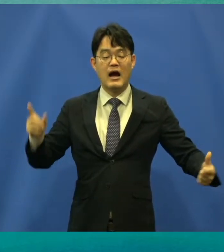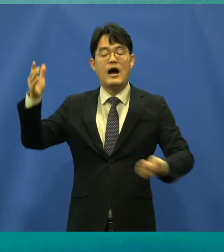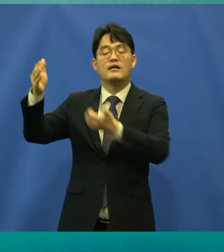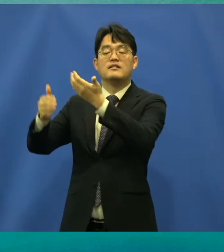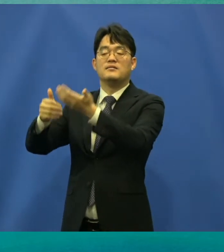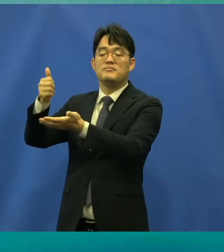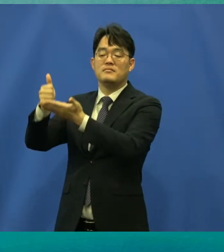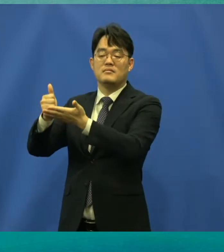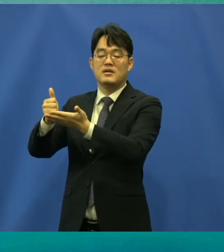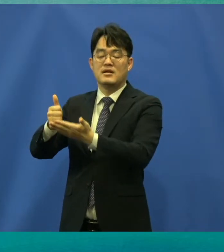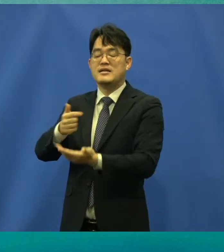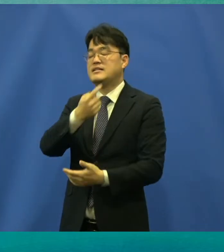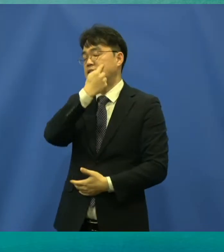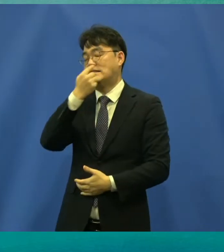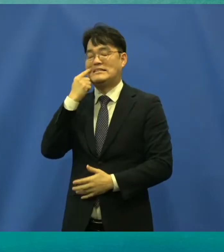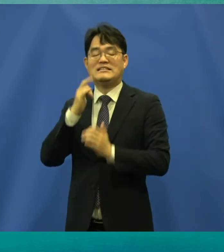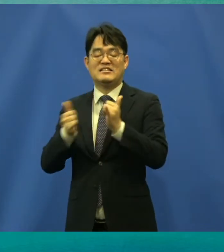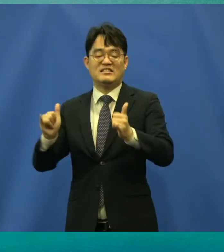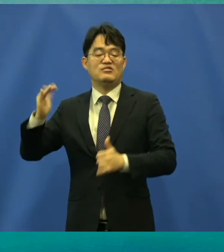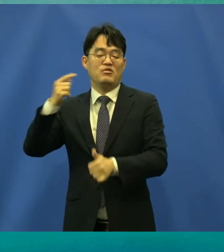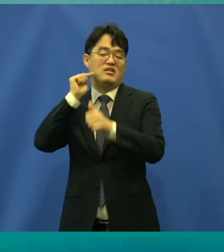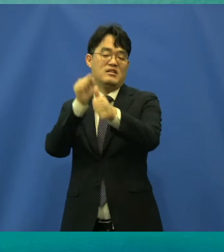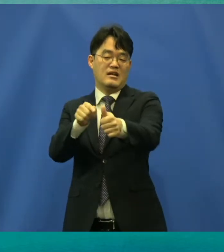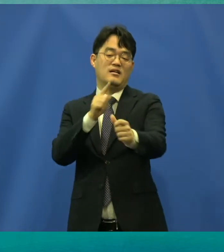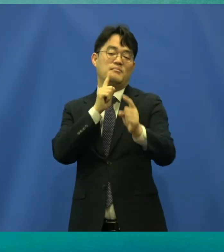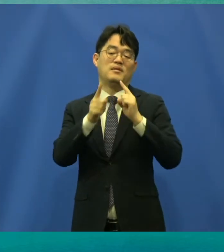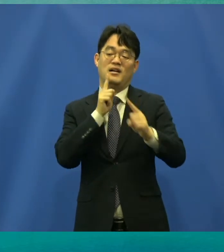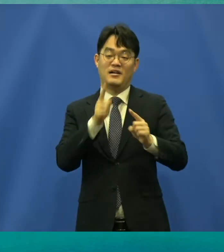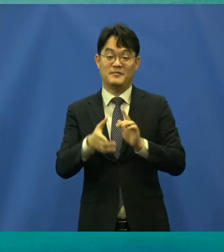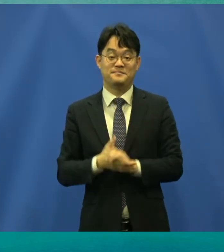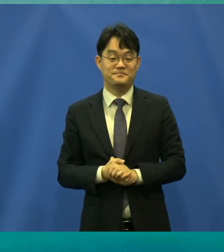바울 사도뿐만 아니라 신약의 성도들 모두에게 가라.